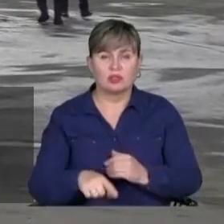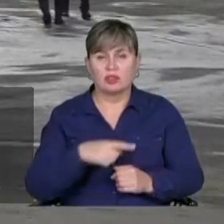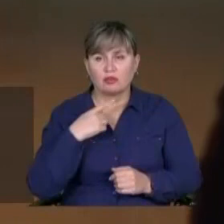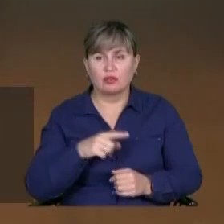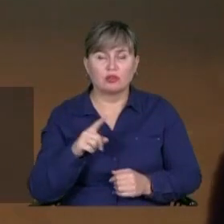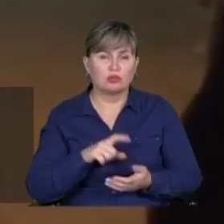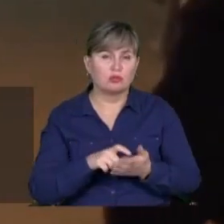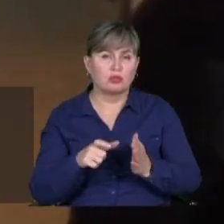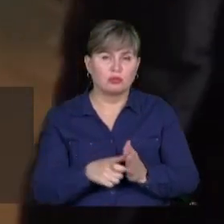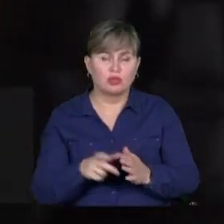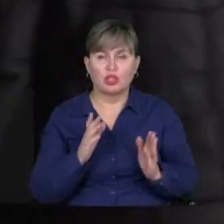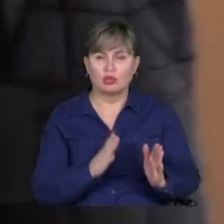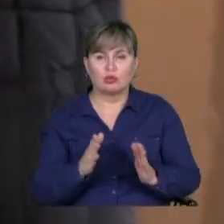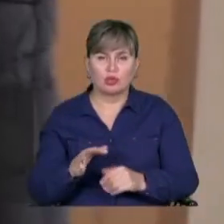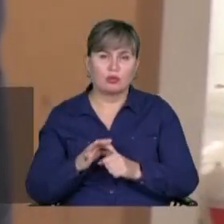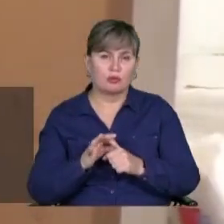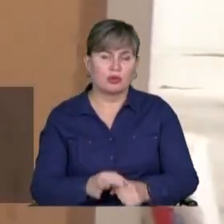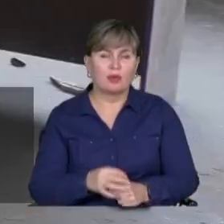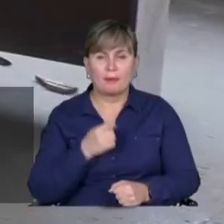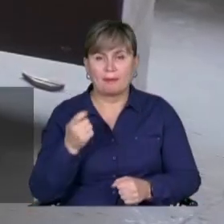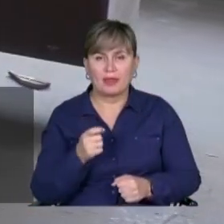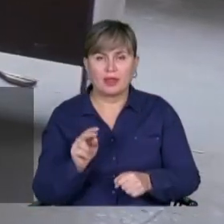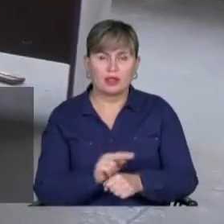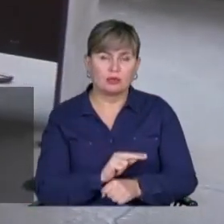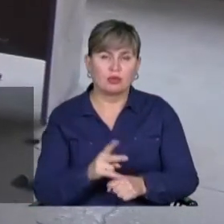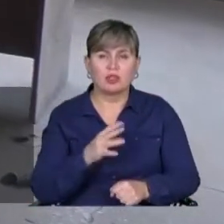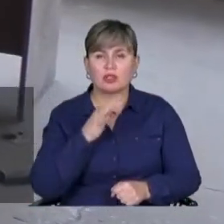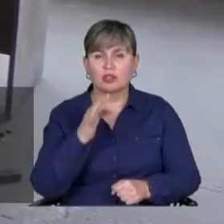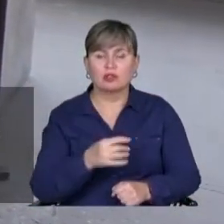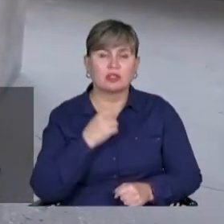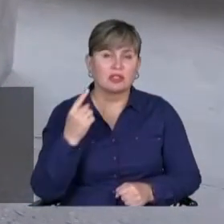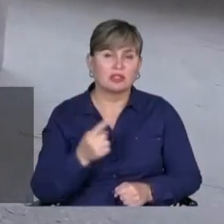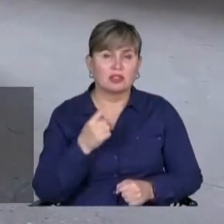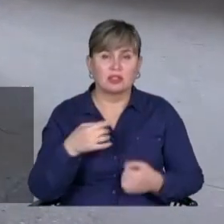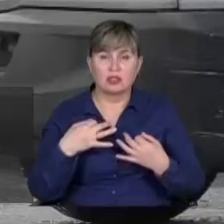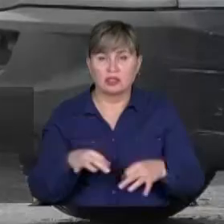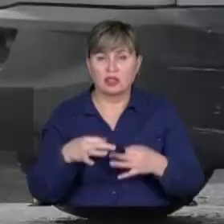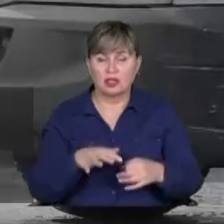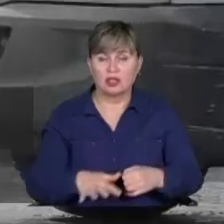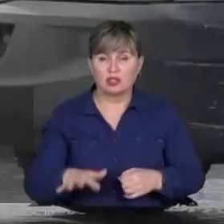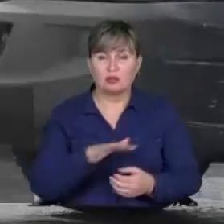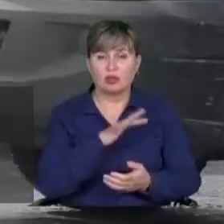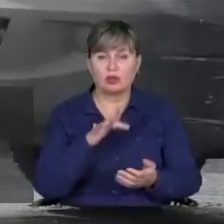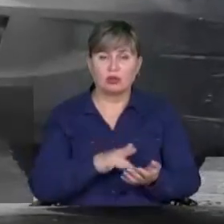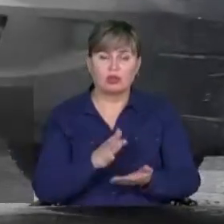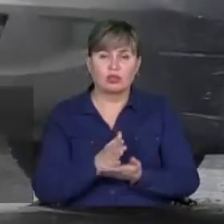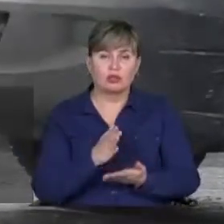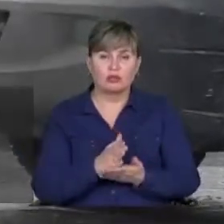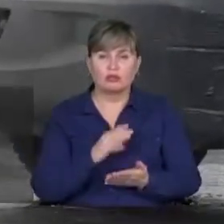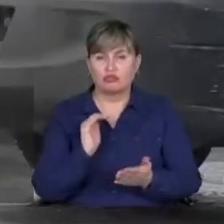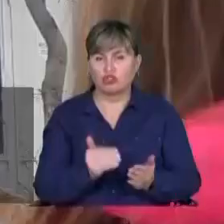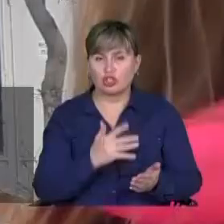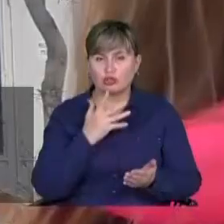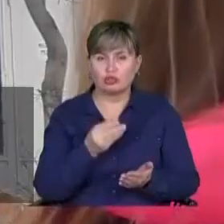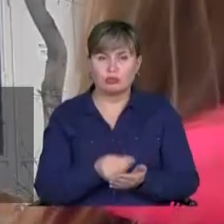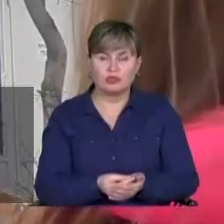что в помещении регулярно проводится мелкий ремонт. Стоит отметить, единственная транспортная платформа города находится в частной собственности.